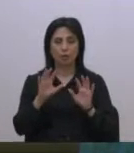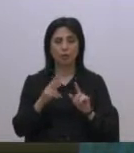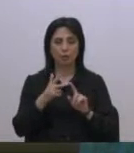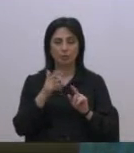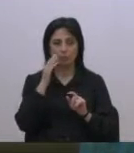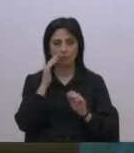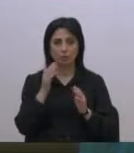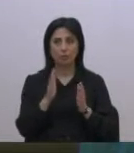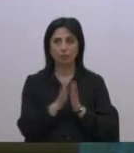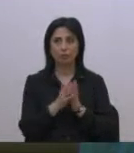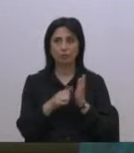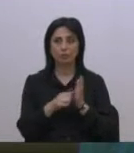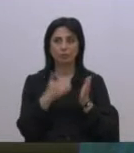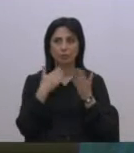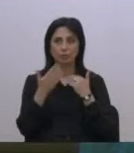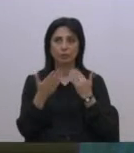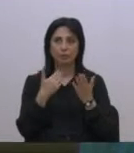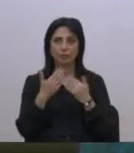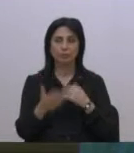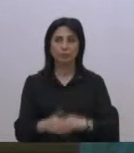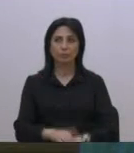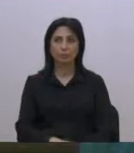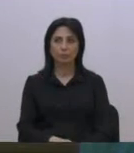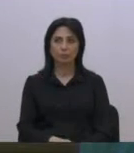მესამე მოსმენით ხო ჩართოთ კენჭისხევის რეჟიმი.